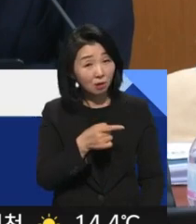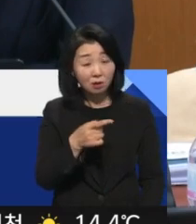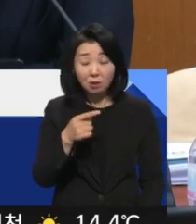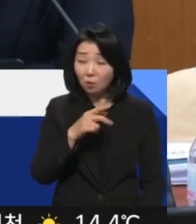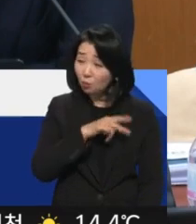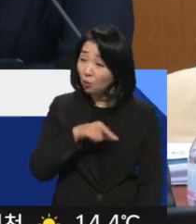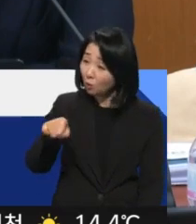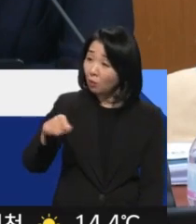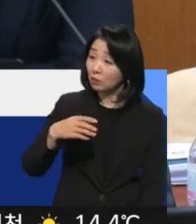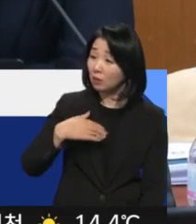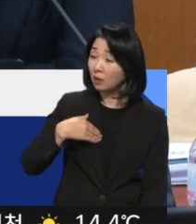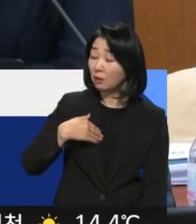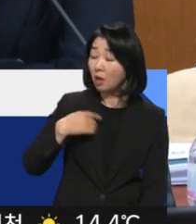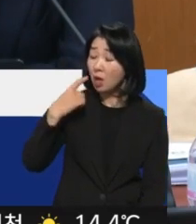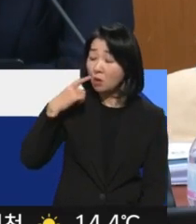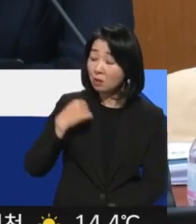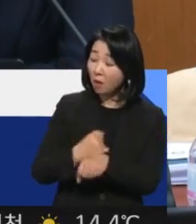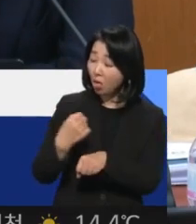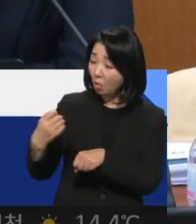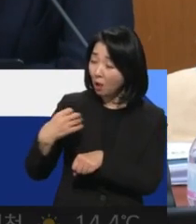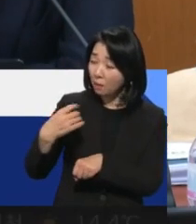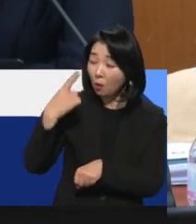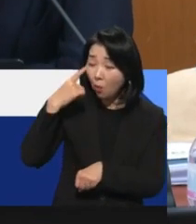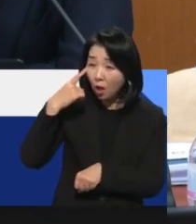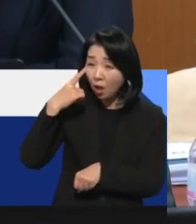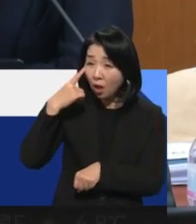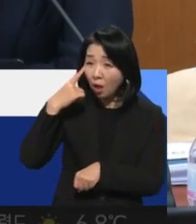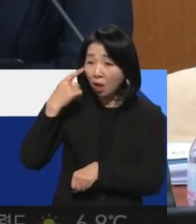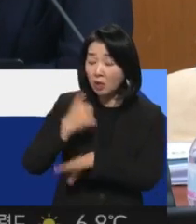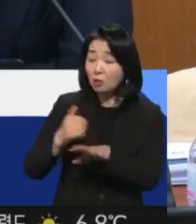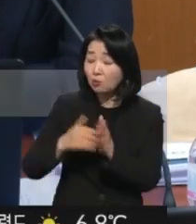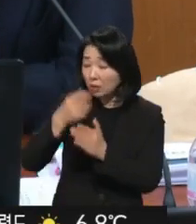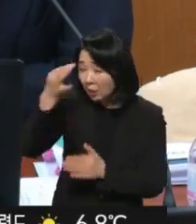계속 저한테 허황된 거짓말만 해놓으신 다음에 끝난 다음에 사과도 안